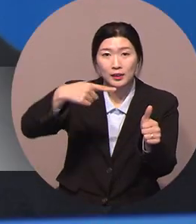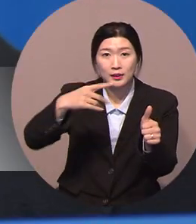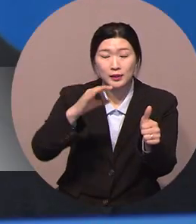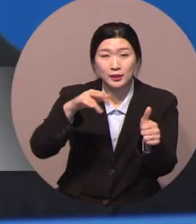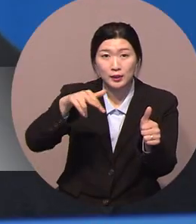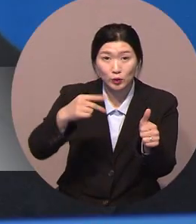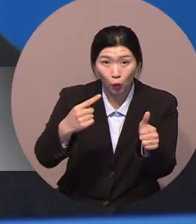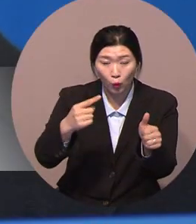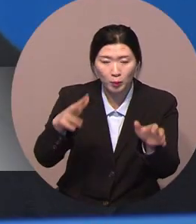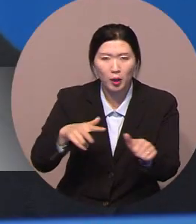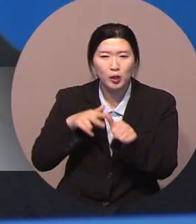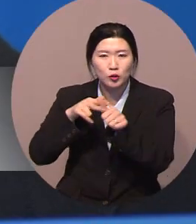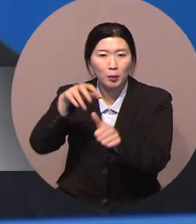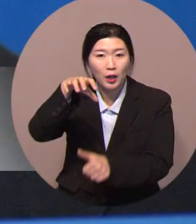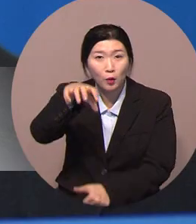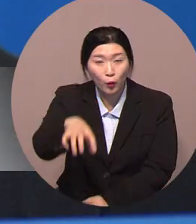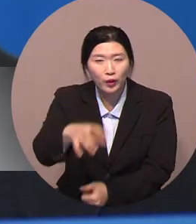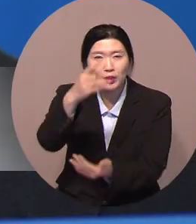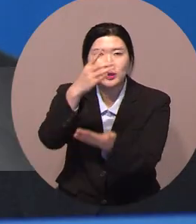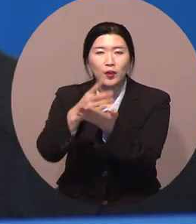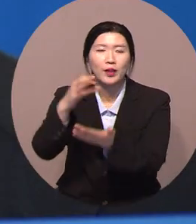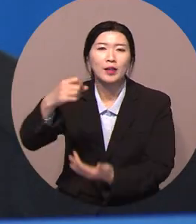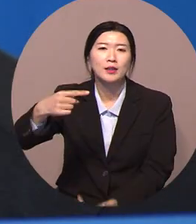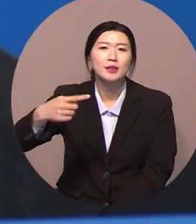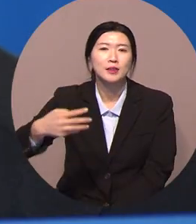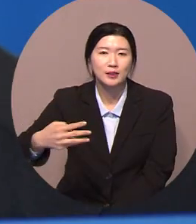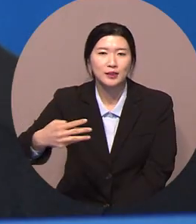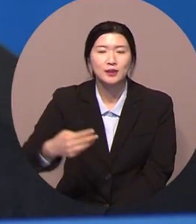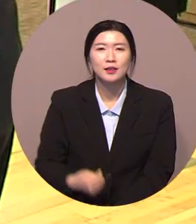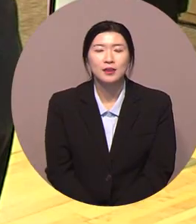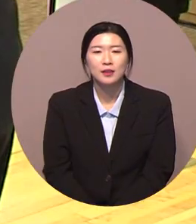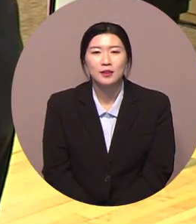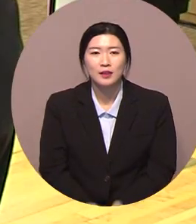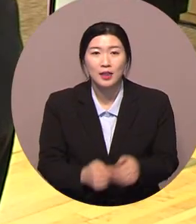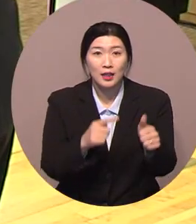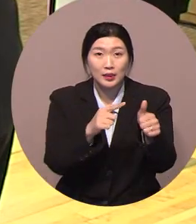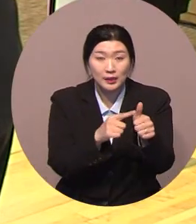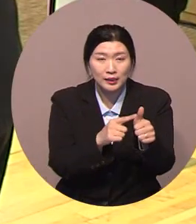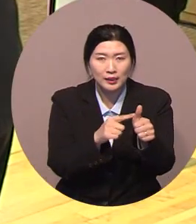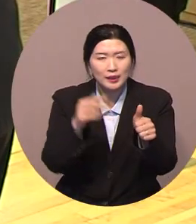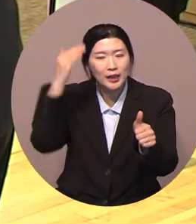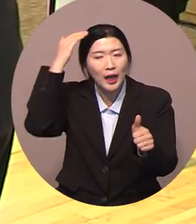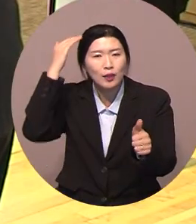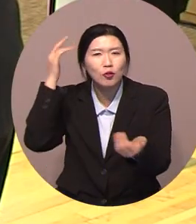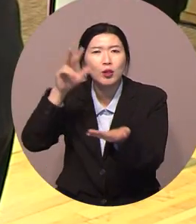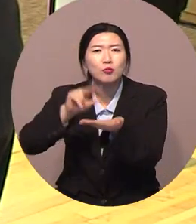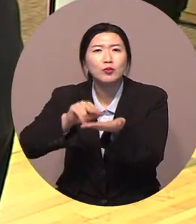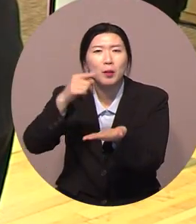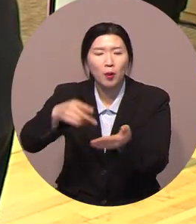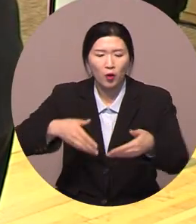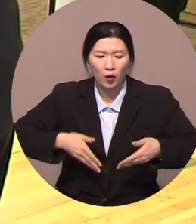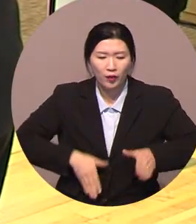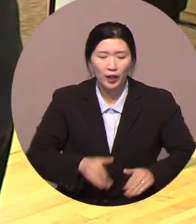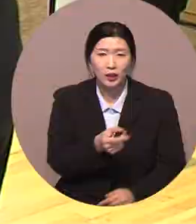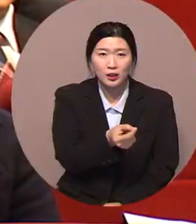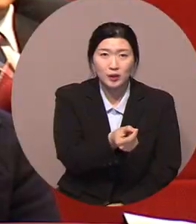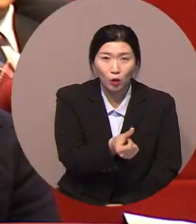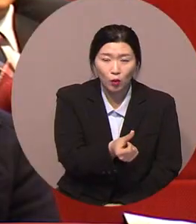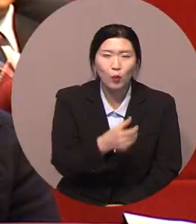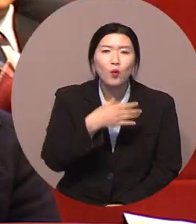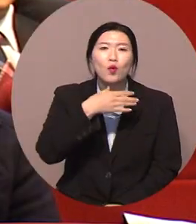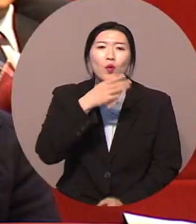천안을 선거구 출마를 선언했습니다 양전 지사는 우리나라가 현재 저출산과 고령화 사회